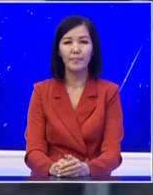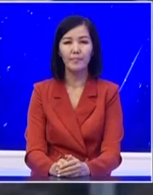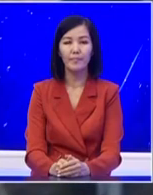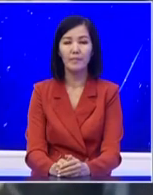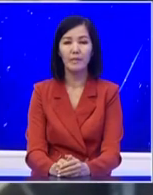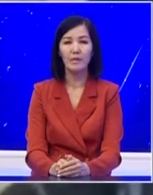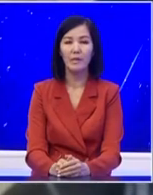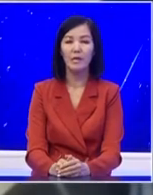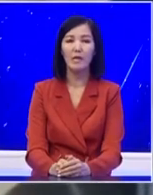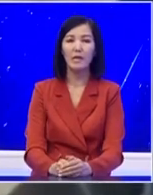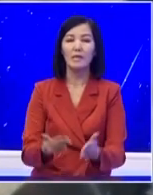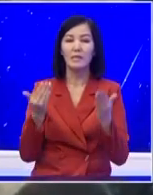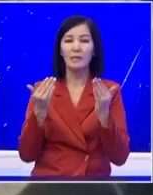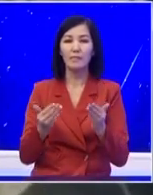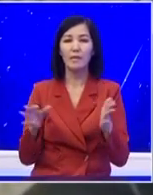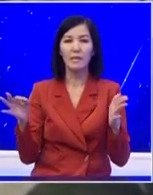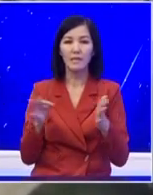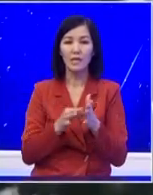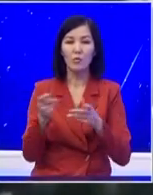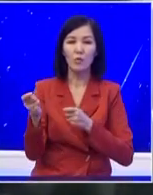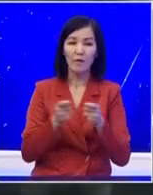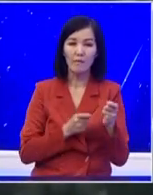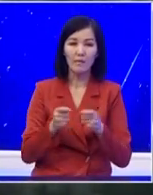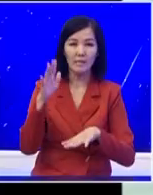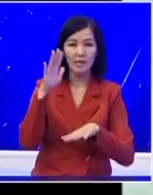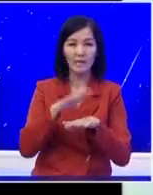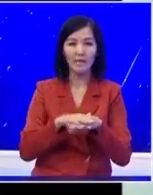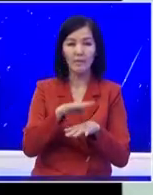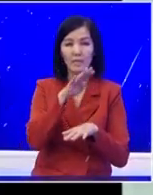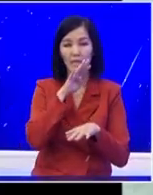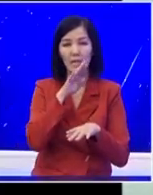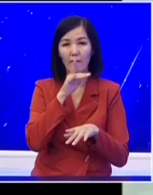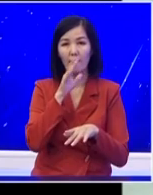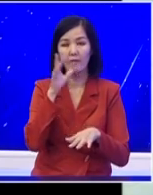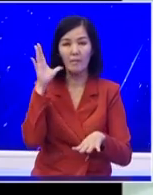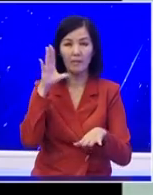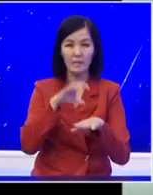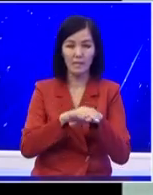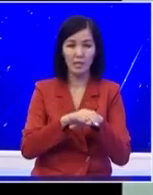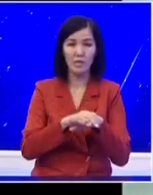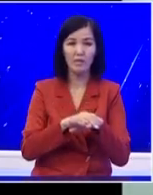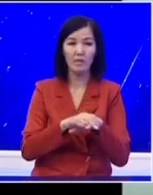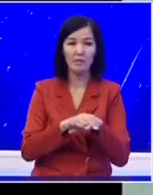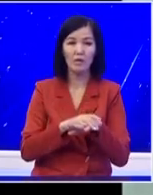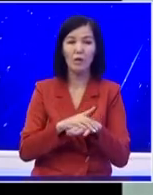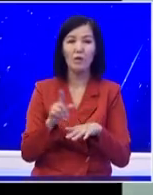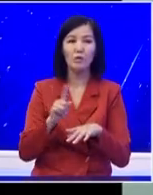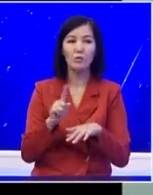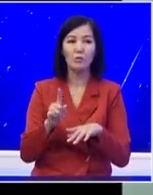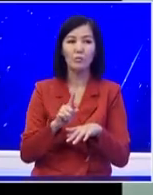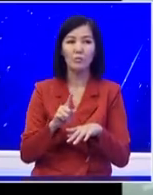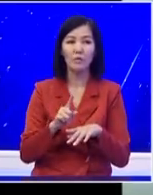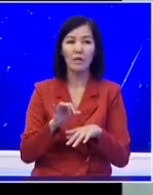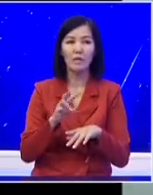ценой – именно такую цель преследовал руководитель аппарата Акима города Текели во время задержания. Чтобы не попасть в руки сотрудников